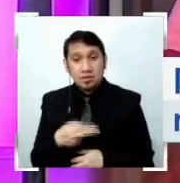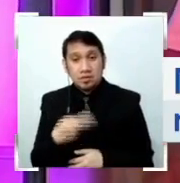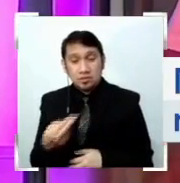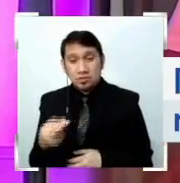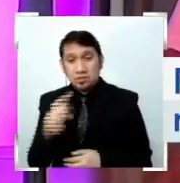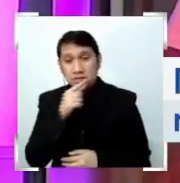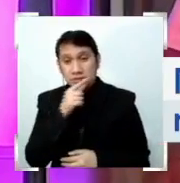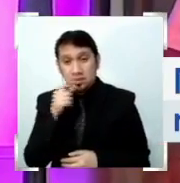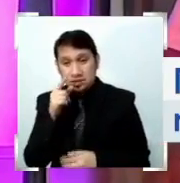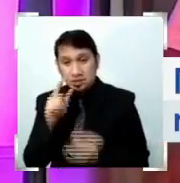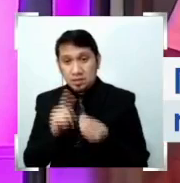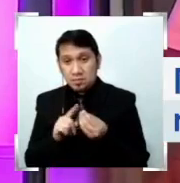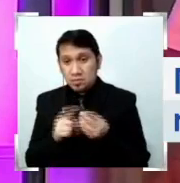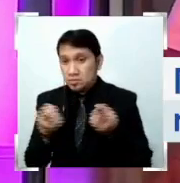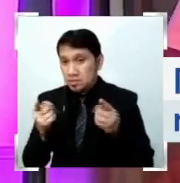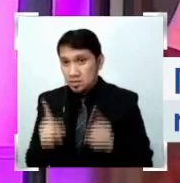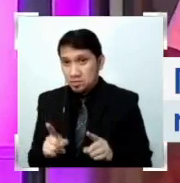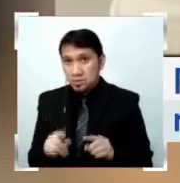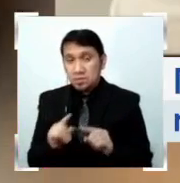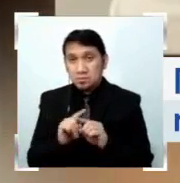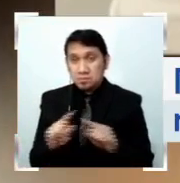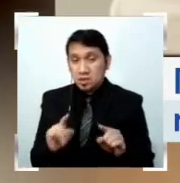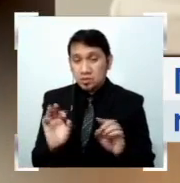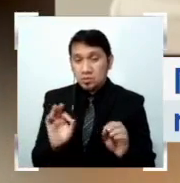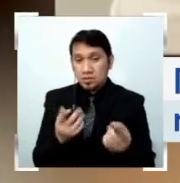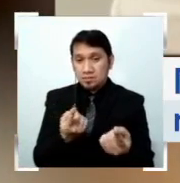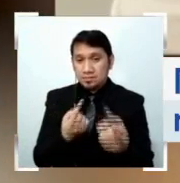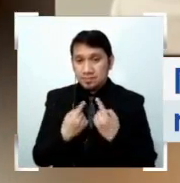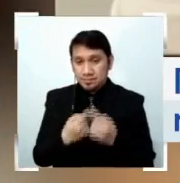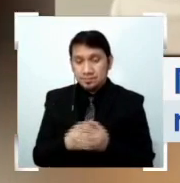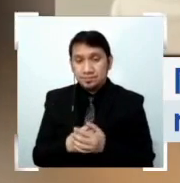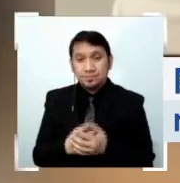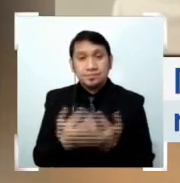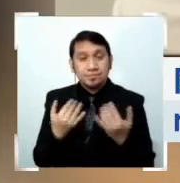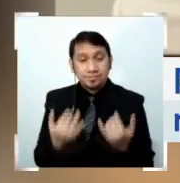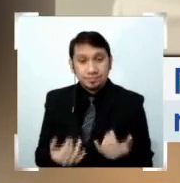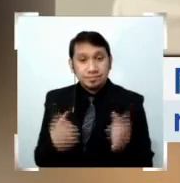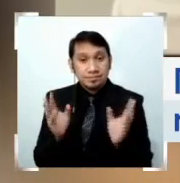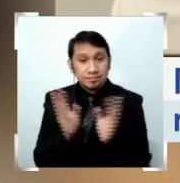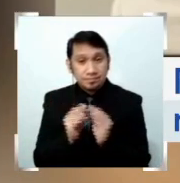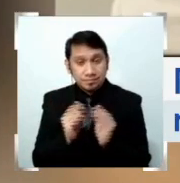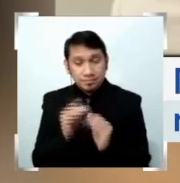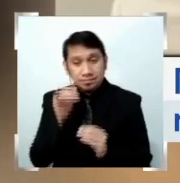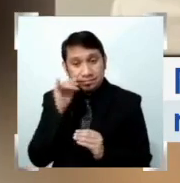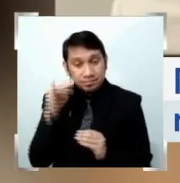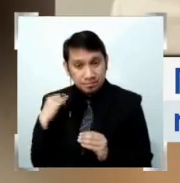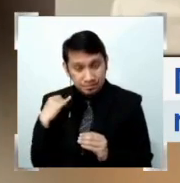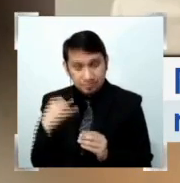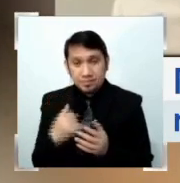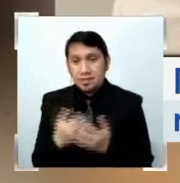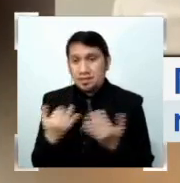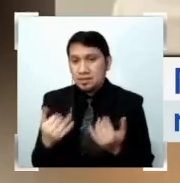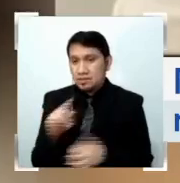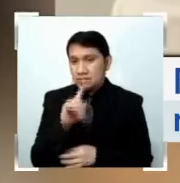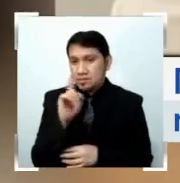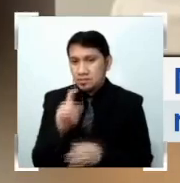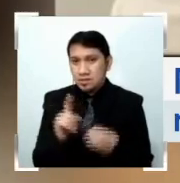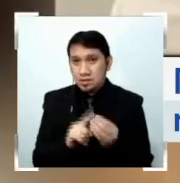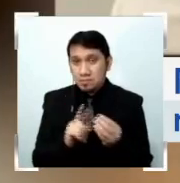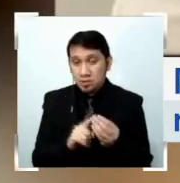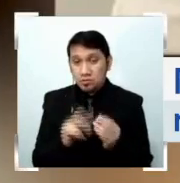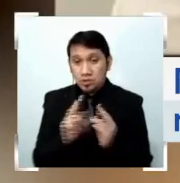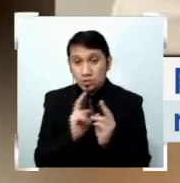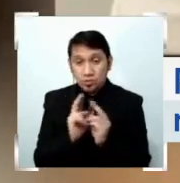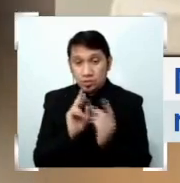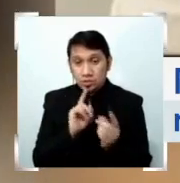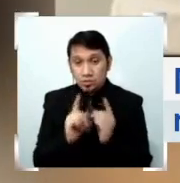sa insidente pero wala pa silang sagot sa ngayon. Sa isang forum kahapon, tinanong din si Moreno tungkol sa unity talks pero ang sabi lang